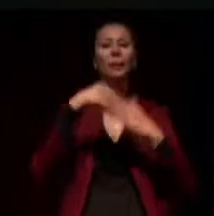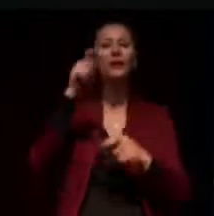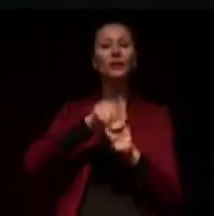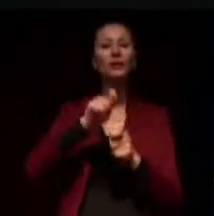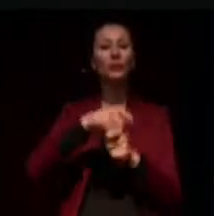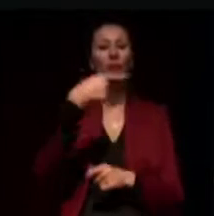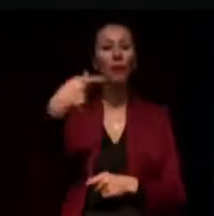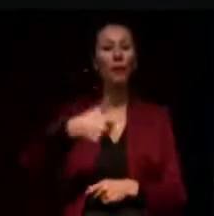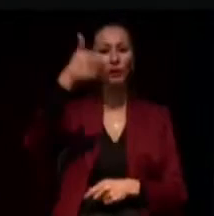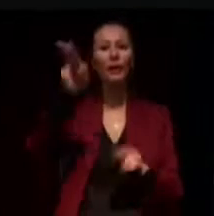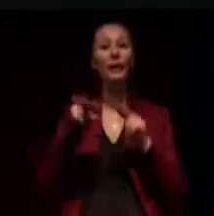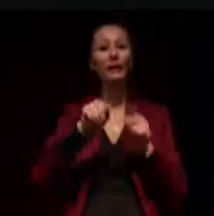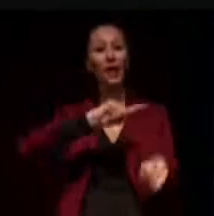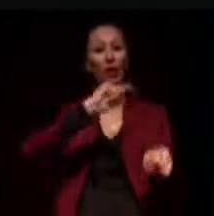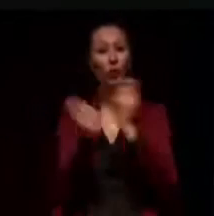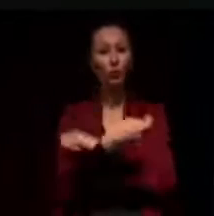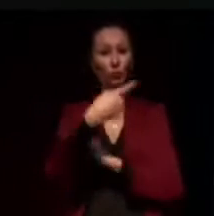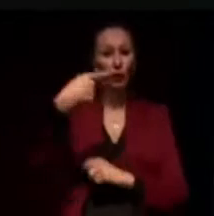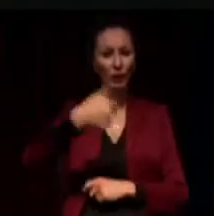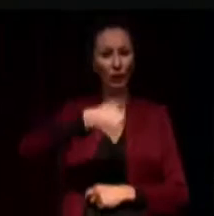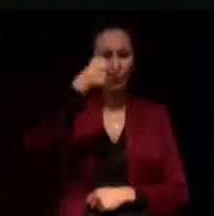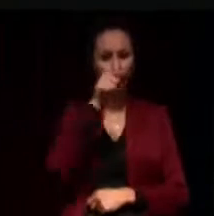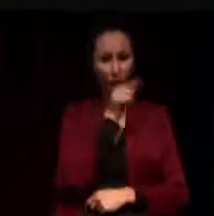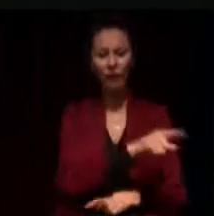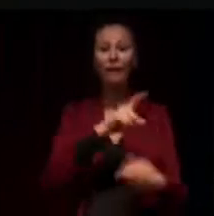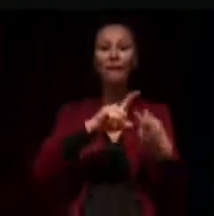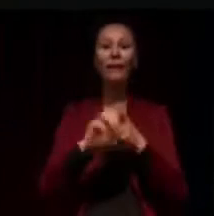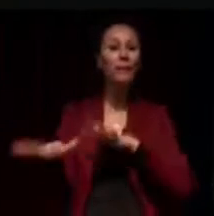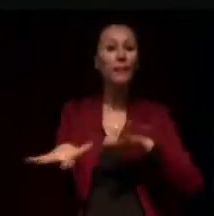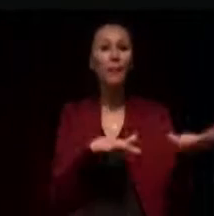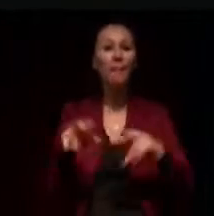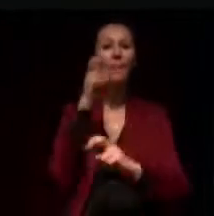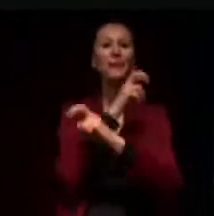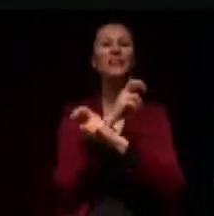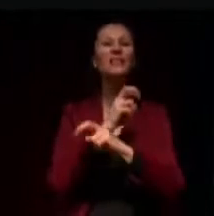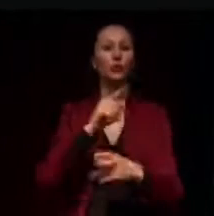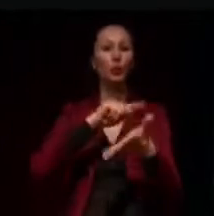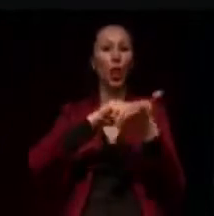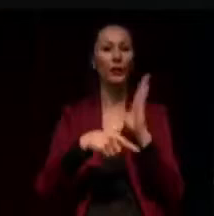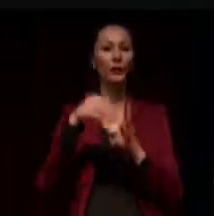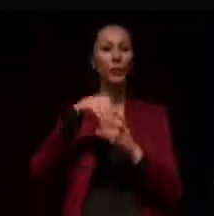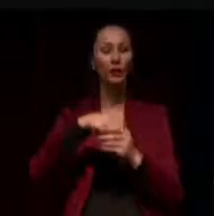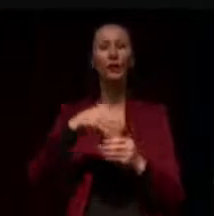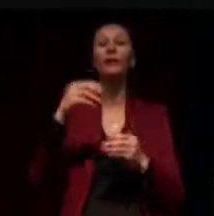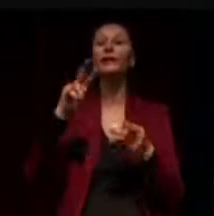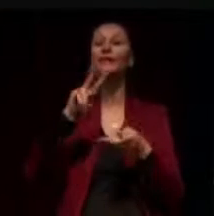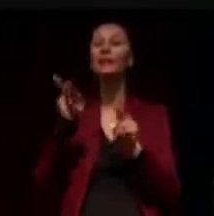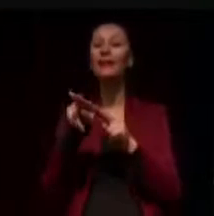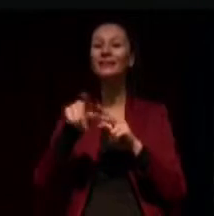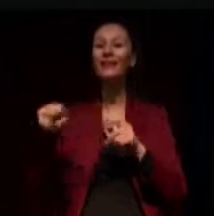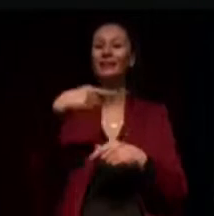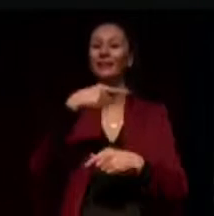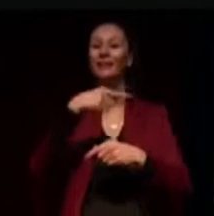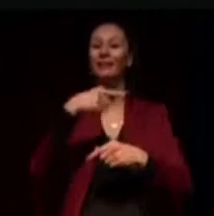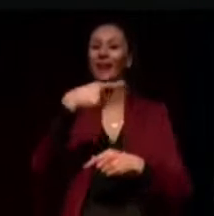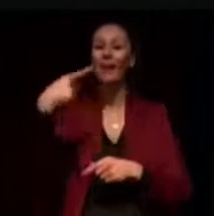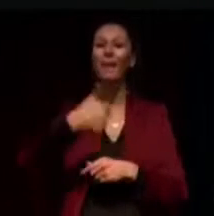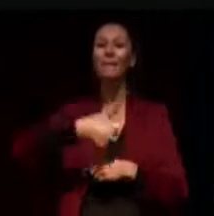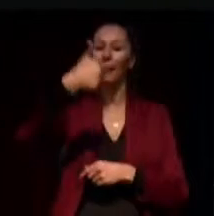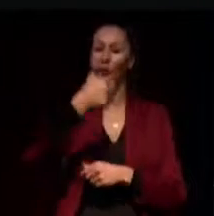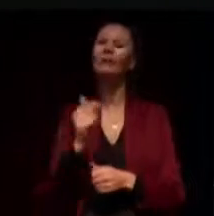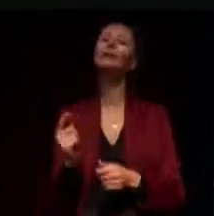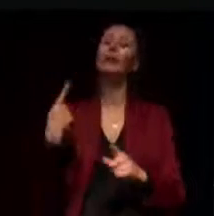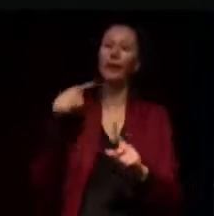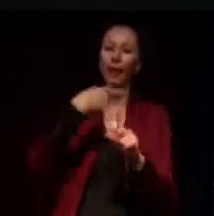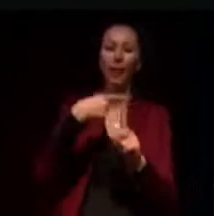Daire Başkanlığı, Kentsel Dönüşüm Dairesi Başkanlığı ve Deprem Risk Yönetimi ve Kentsel İyileştirme Daire Başkanlığı'na